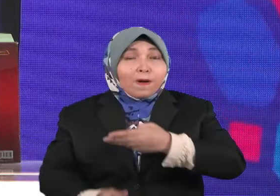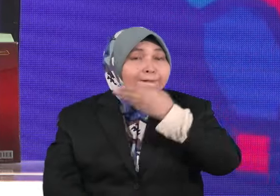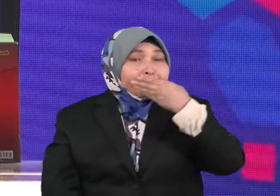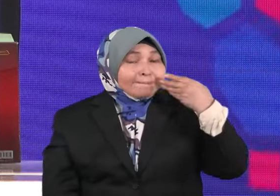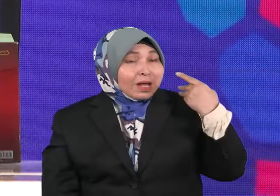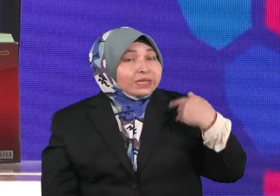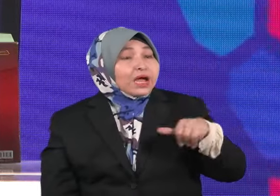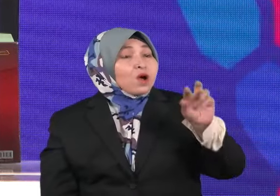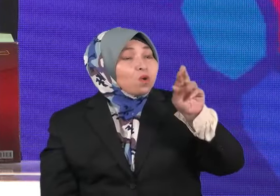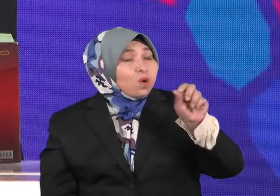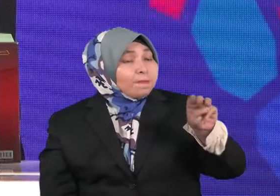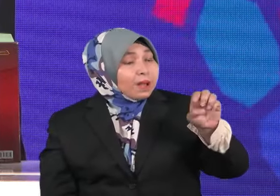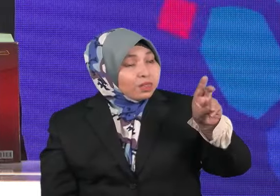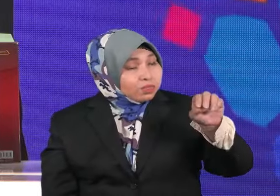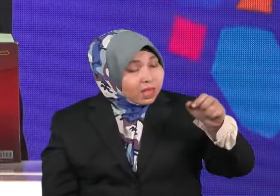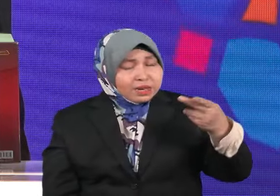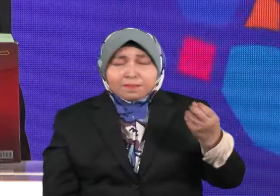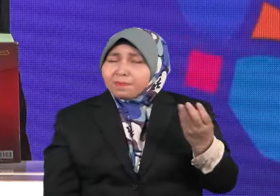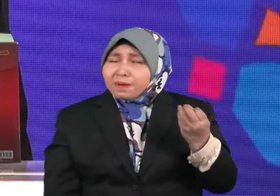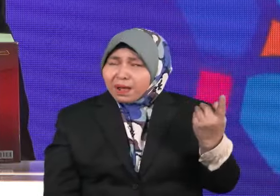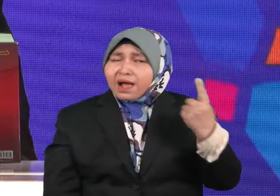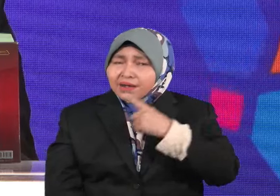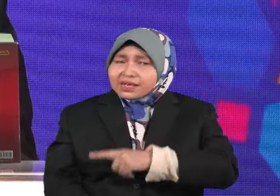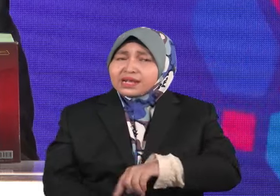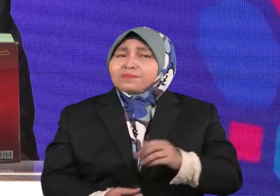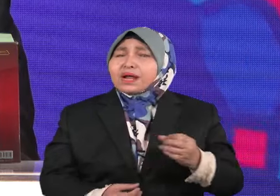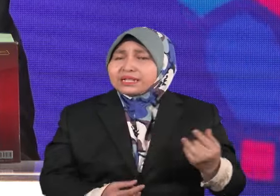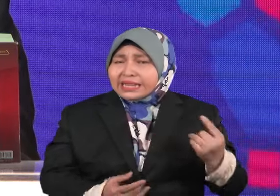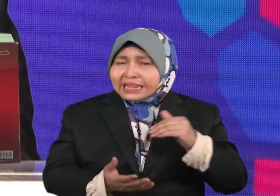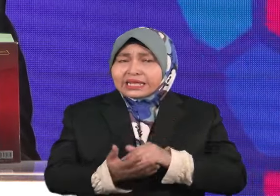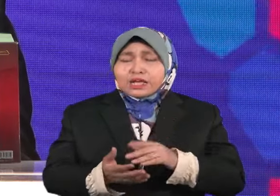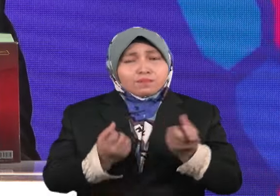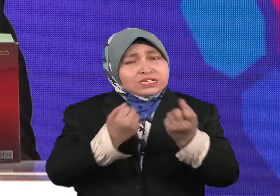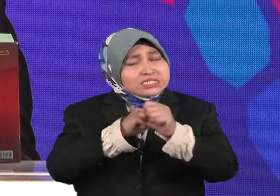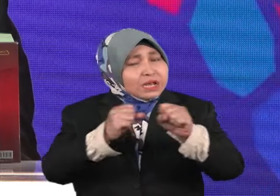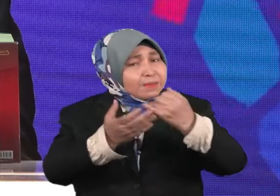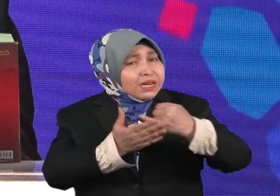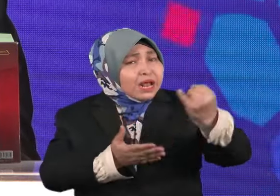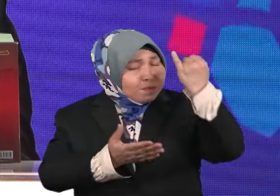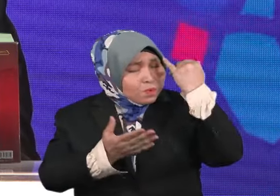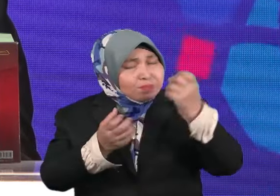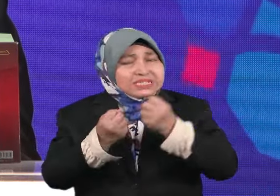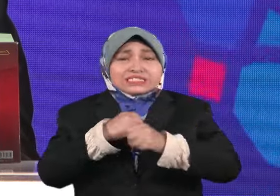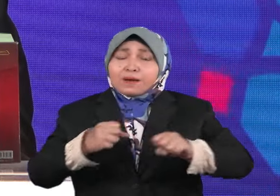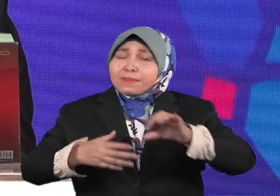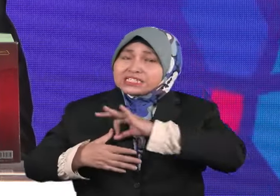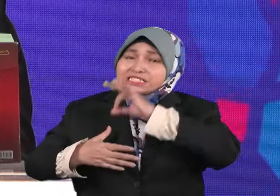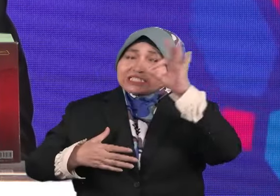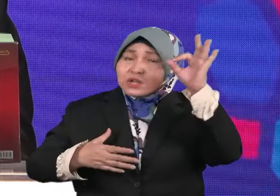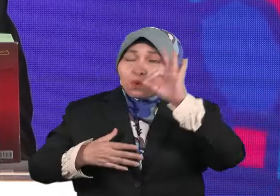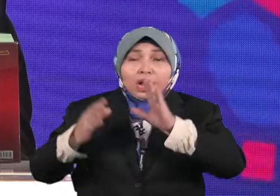kita nak menuju Ramadan beberapa hari sahaja lagi. Maka persiapan ilmu, persiapan rohani, jiwa kita